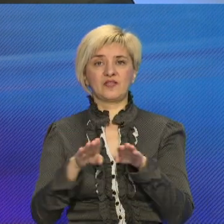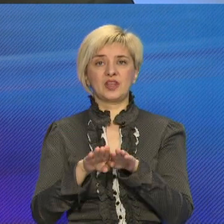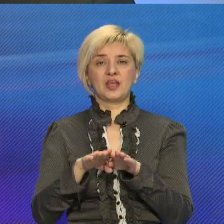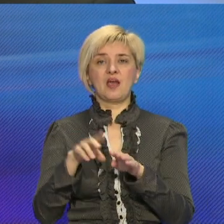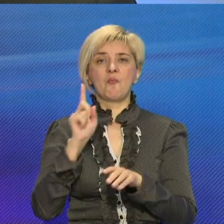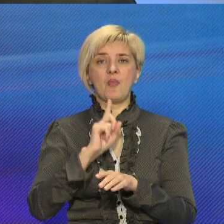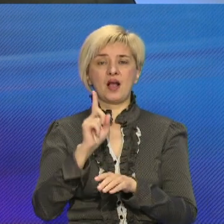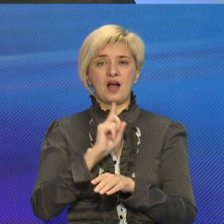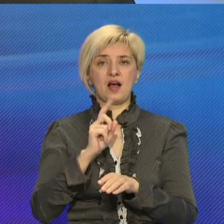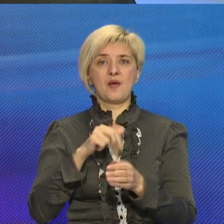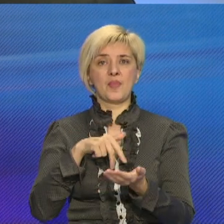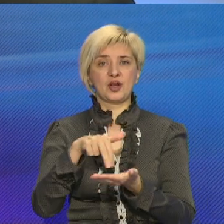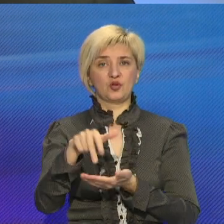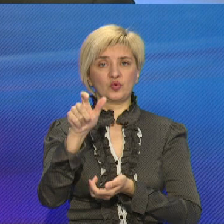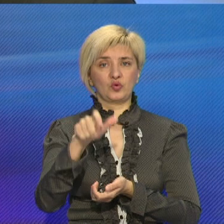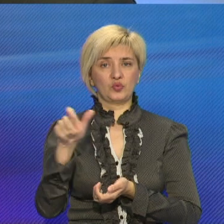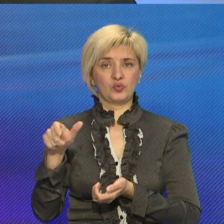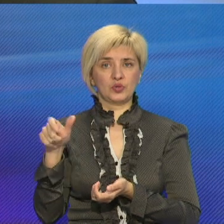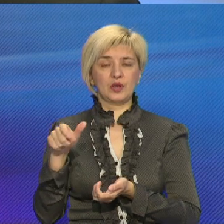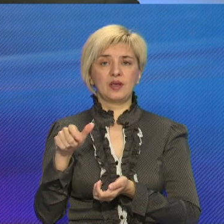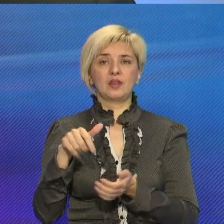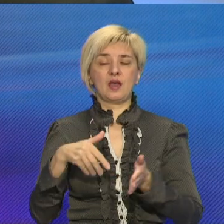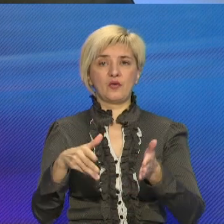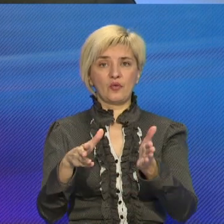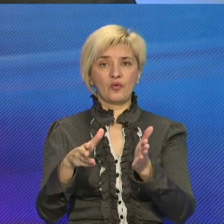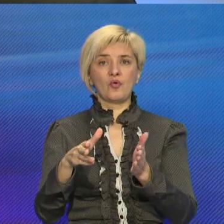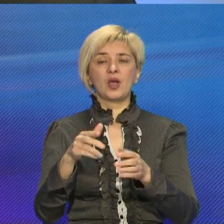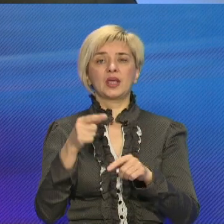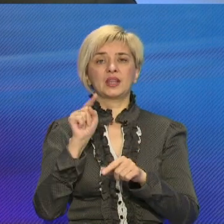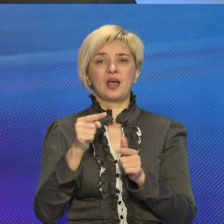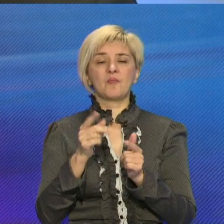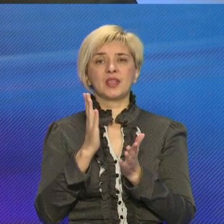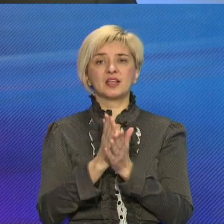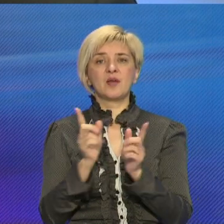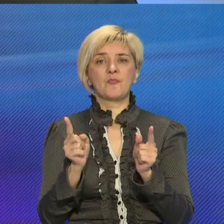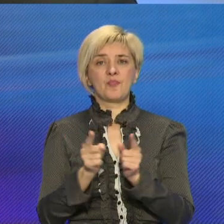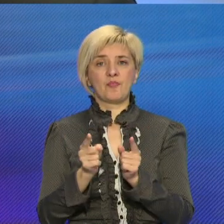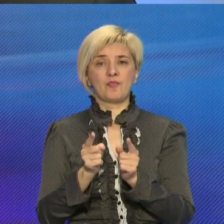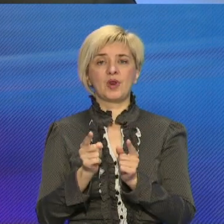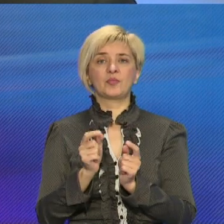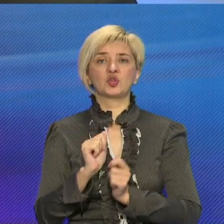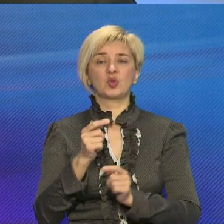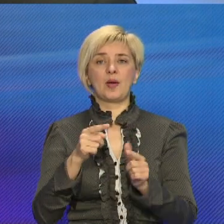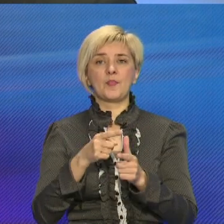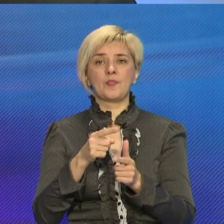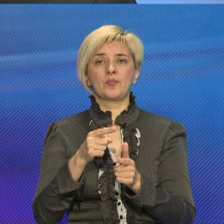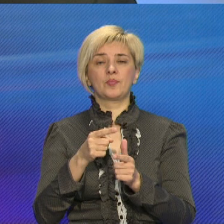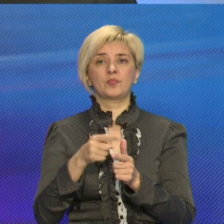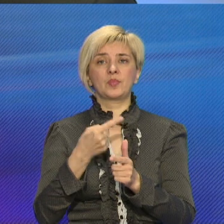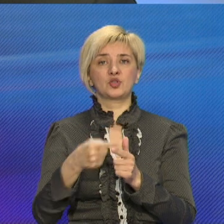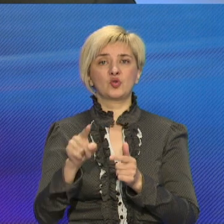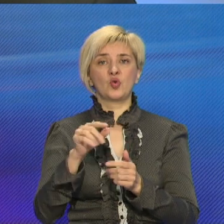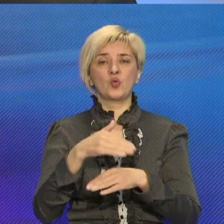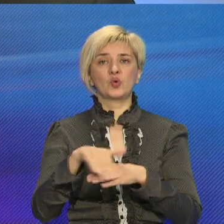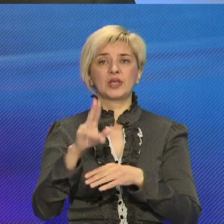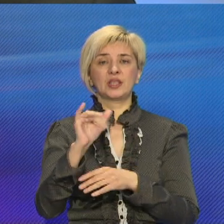перейдут дорогу. Во-вторых, там небольшой промежуток между улицей Кирова. И поворачивает транспорт, полностью его забивает и не